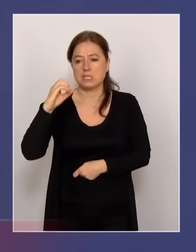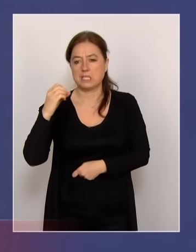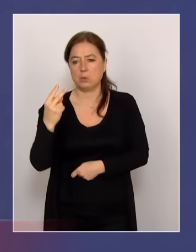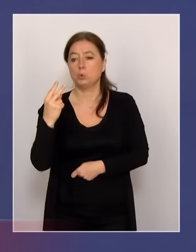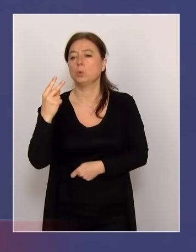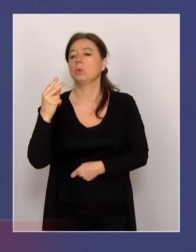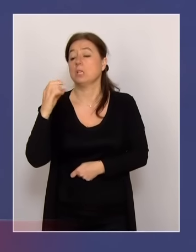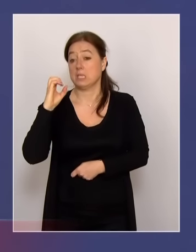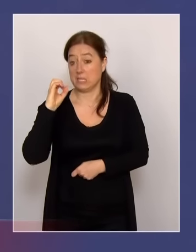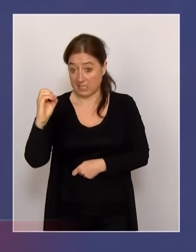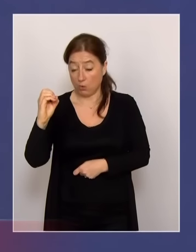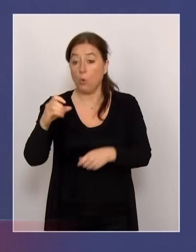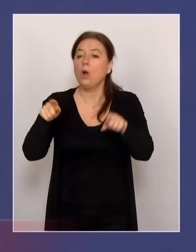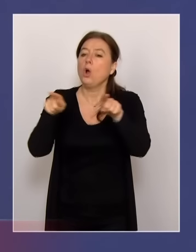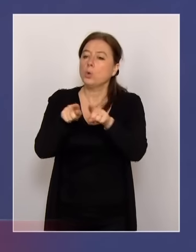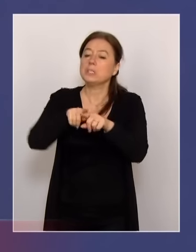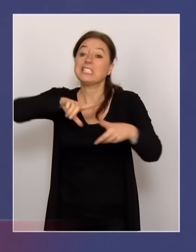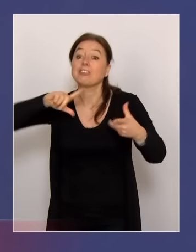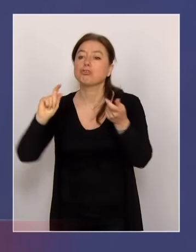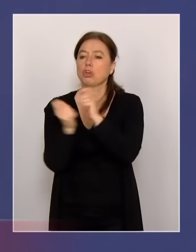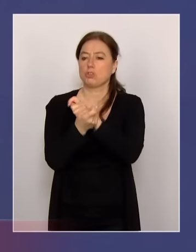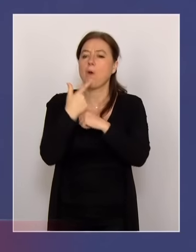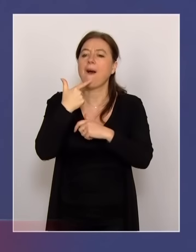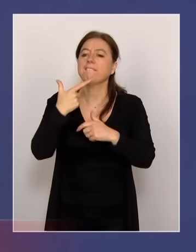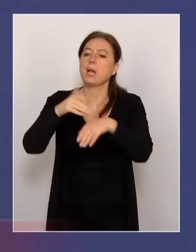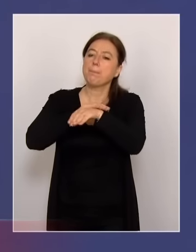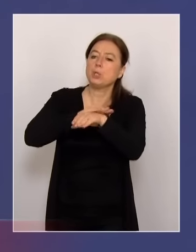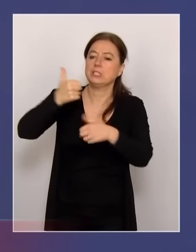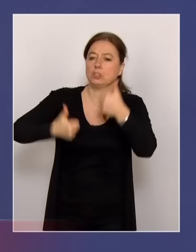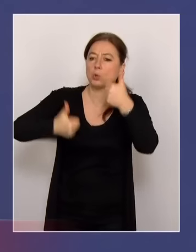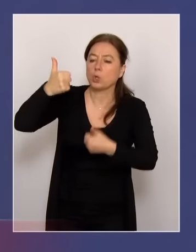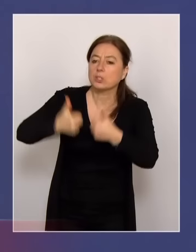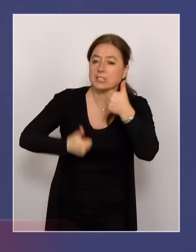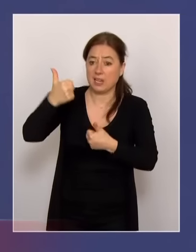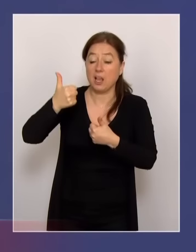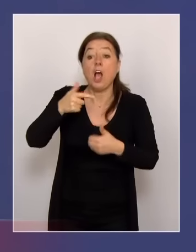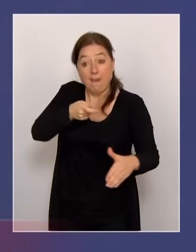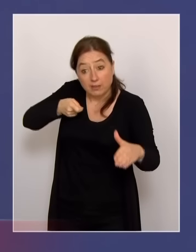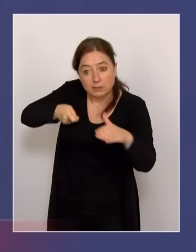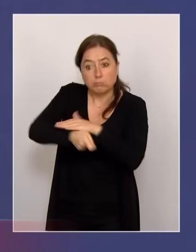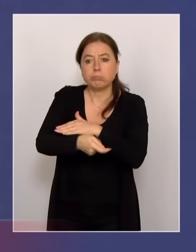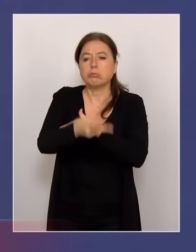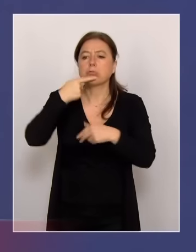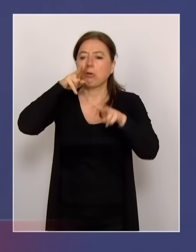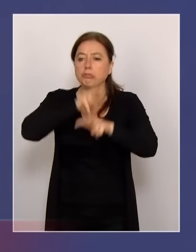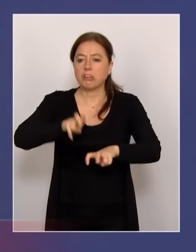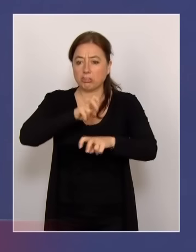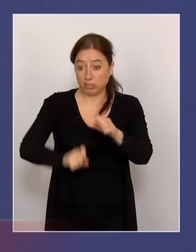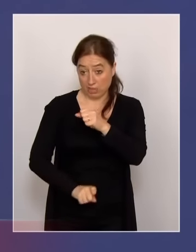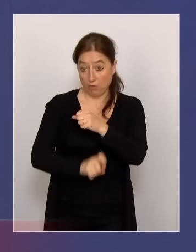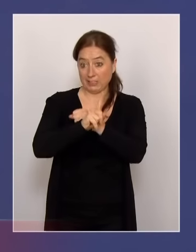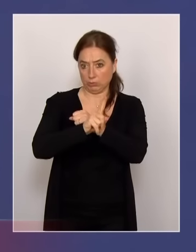notre politique industrielle, concurrentielle et commerciale surtout, une vraie politique de recherche d'innovation encore plus ambitieuse et